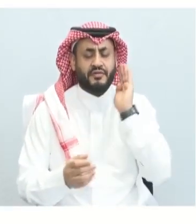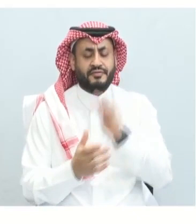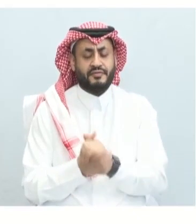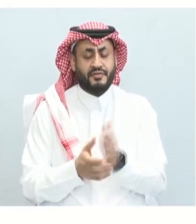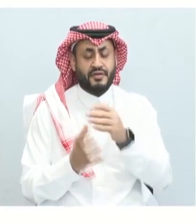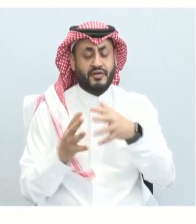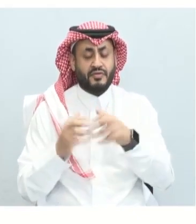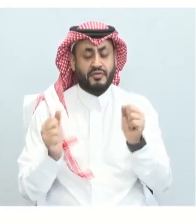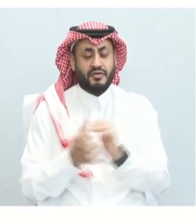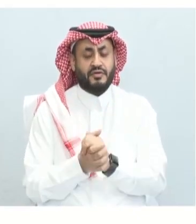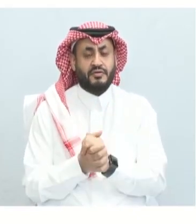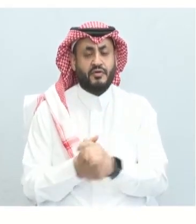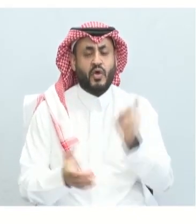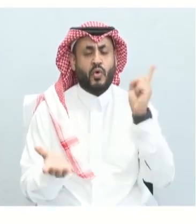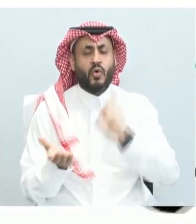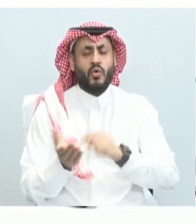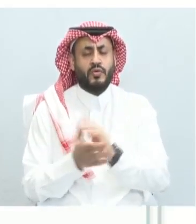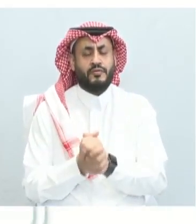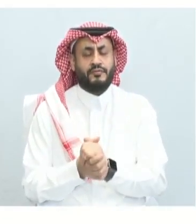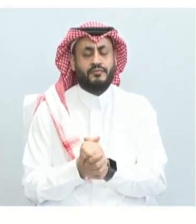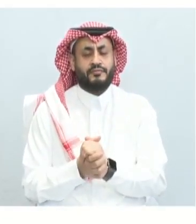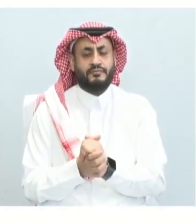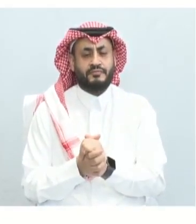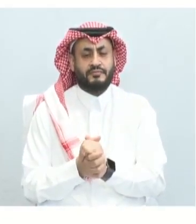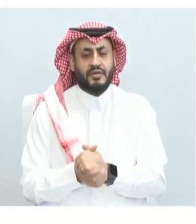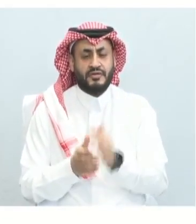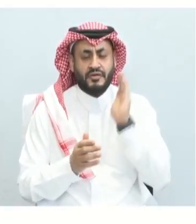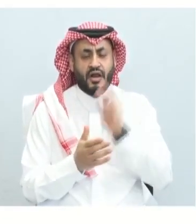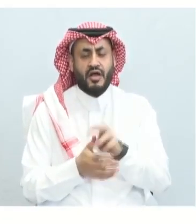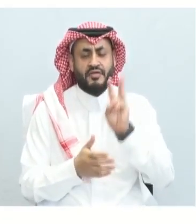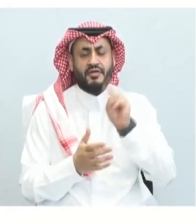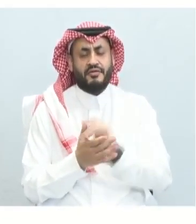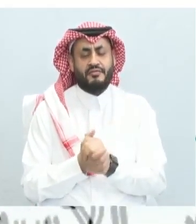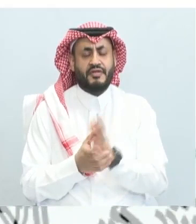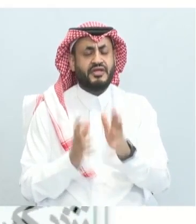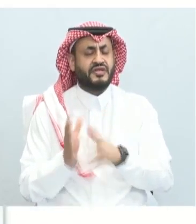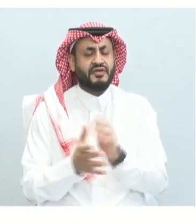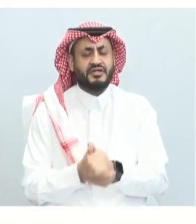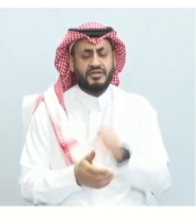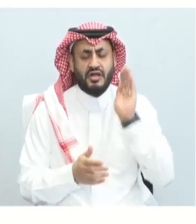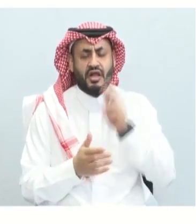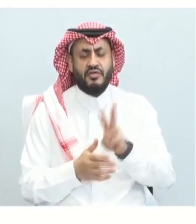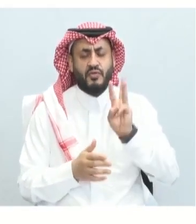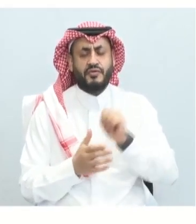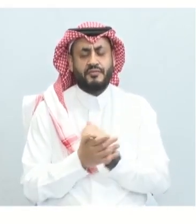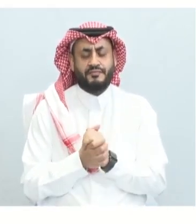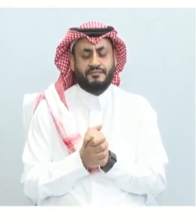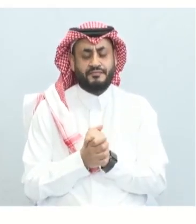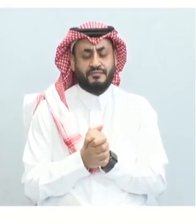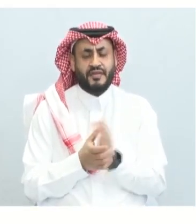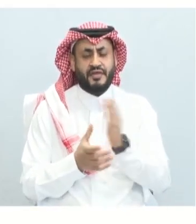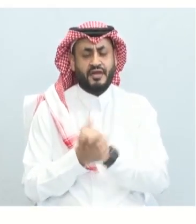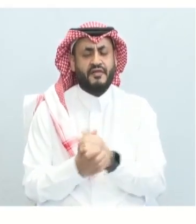تبين حكم صلاه الوتر وايضا توضح صفه صلاه الوتر وكذلك تذكر